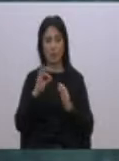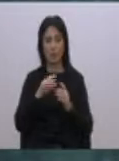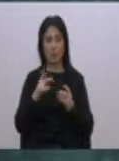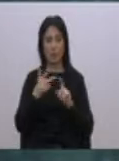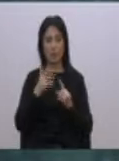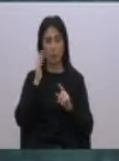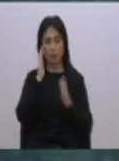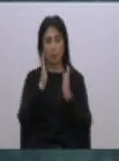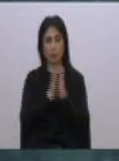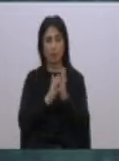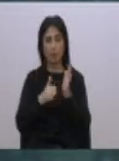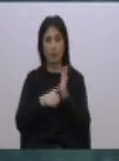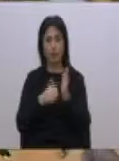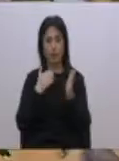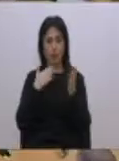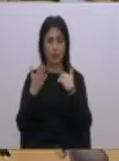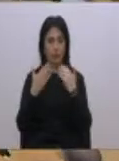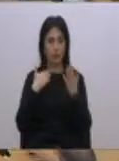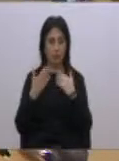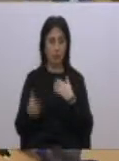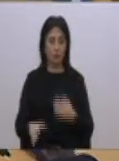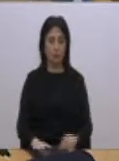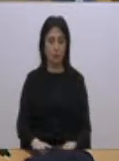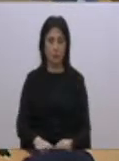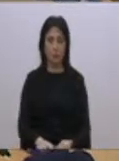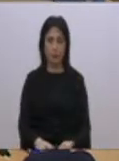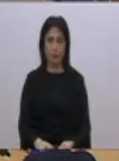mesaj mosmet to chartot kenchiskis rejim.